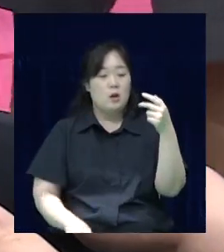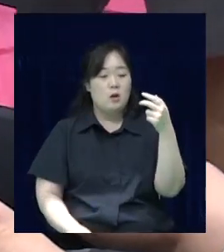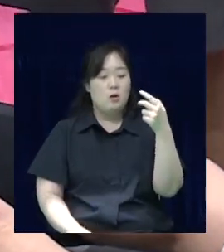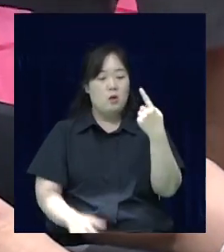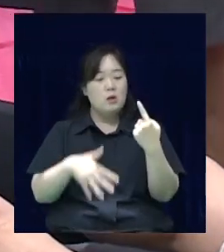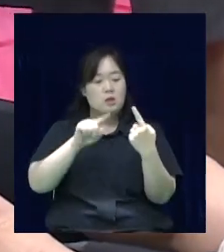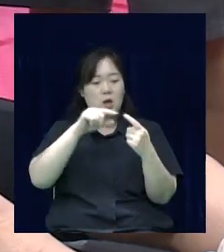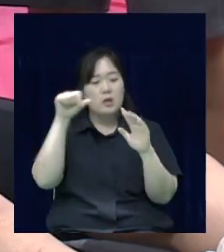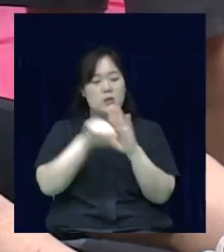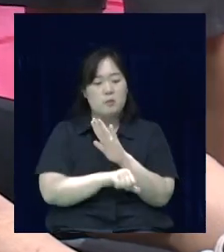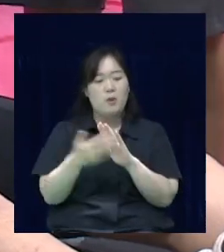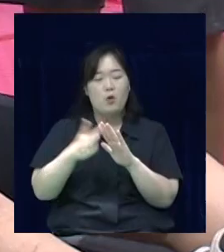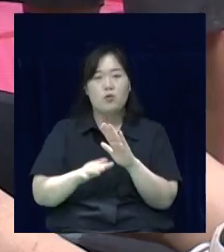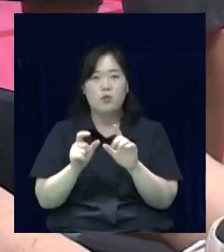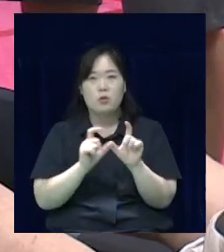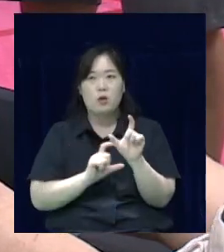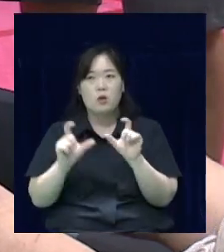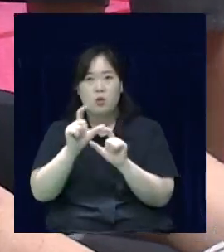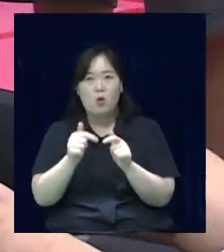했었는데 네, 실패했습니다.